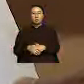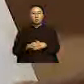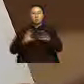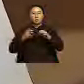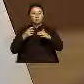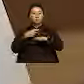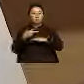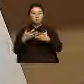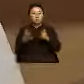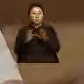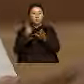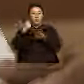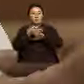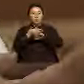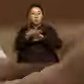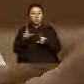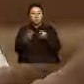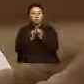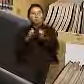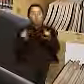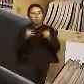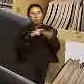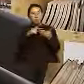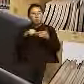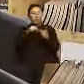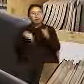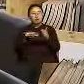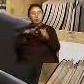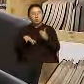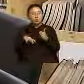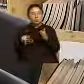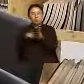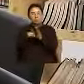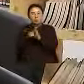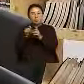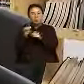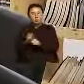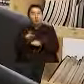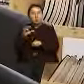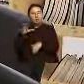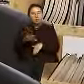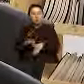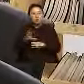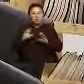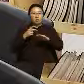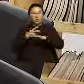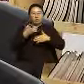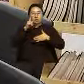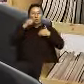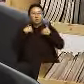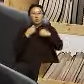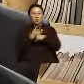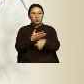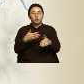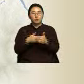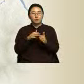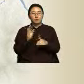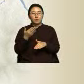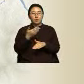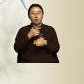국토부 않을 반대해온 주민들은 가평군 아내에 대한 지지의사를 원주 지방 국토 관리청 에 전달했습니다